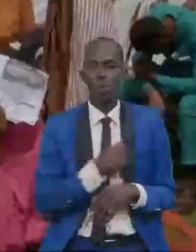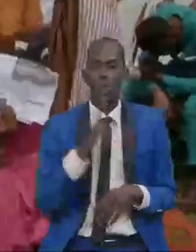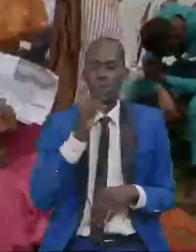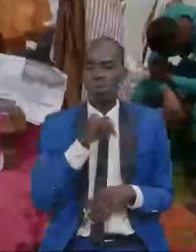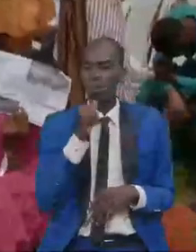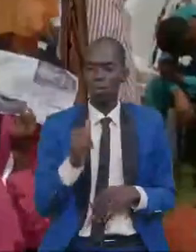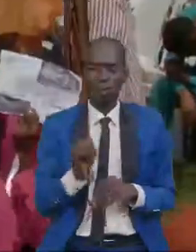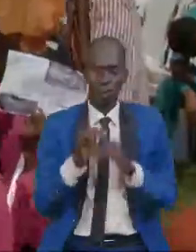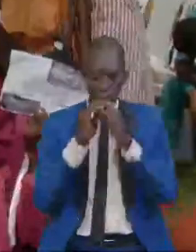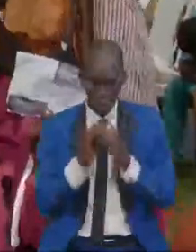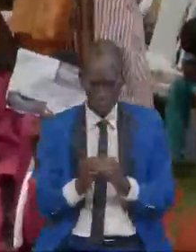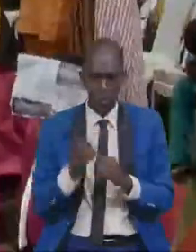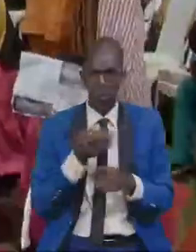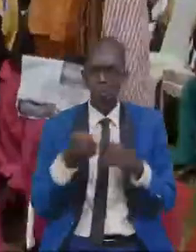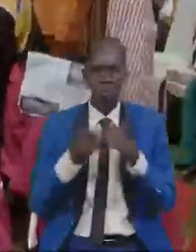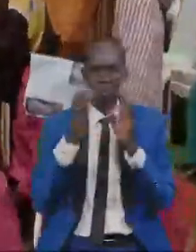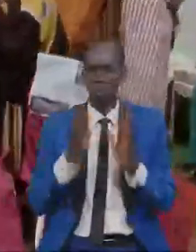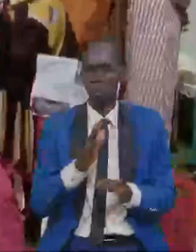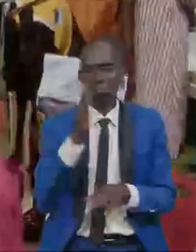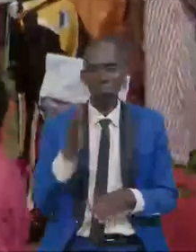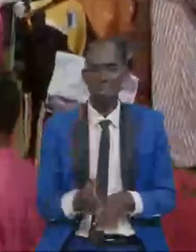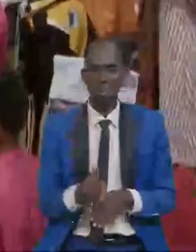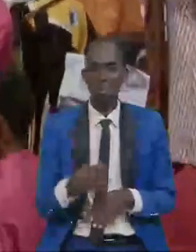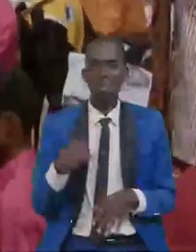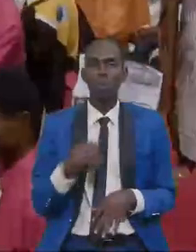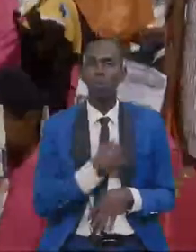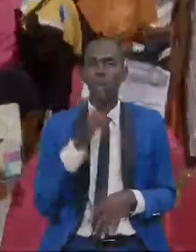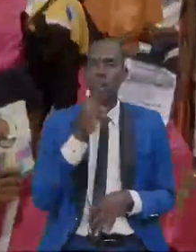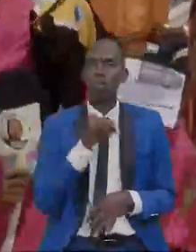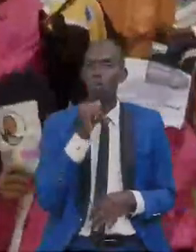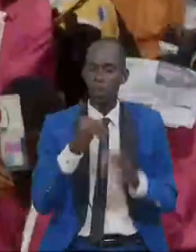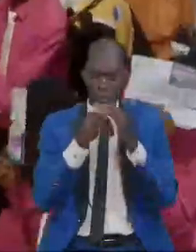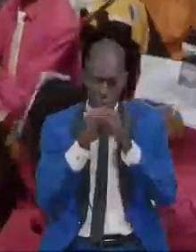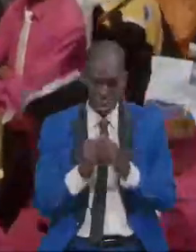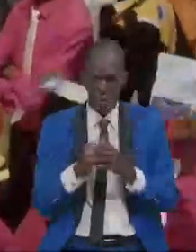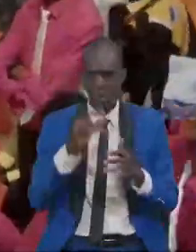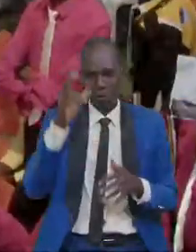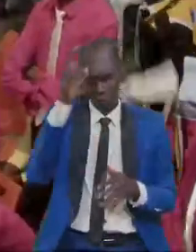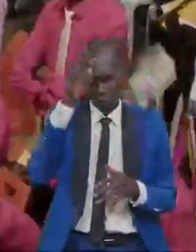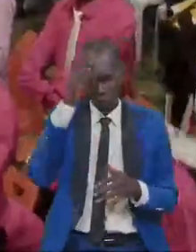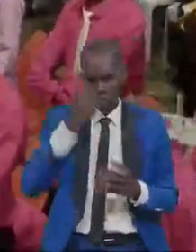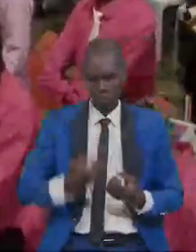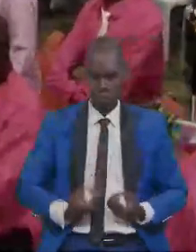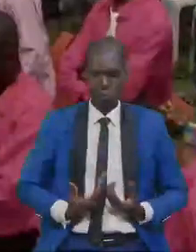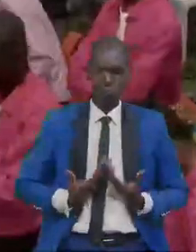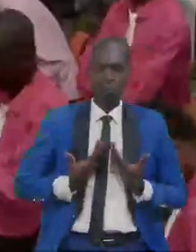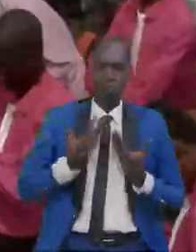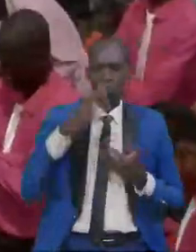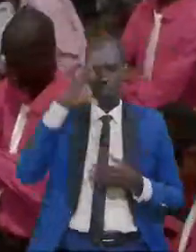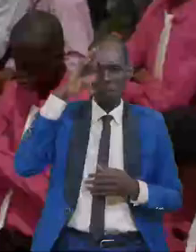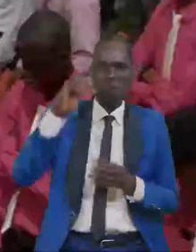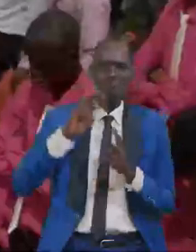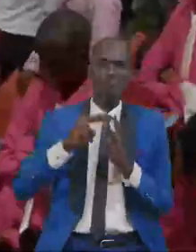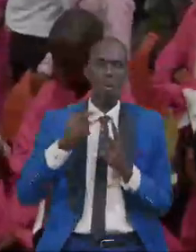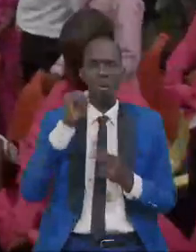Nous n'adorons pas des persécuteurs. Nous n'adorons pas les hommes inspirés par